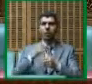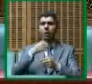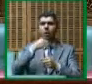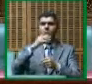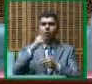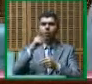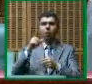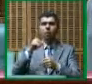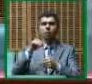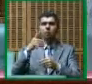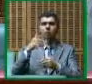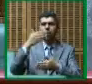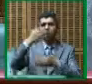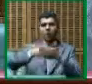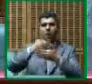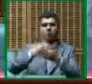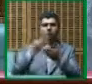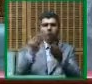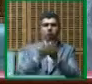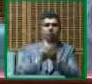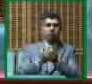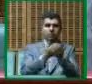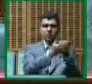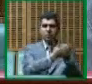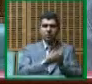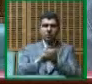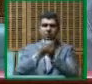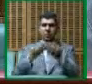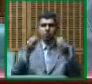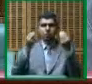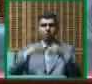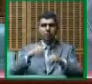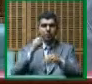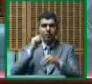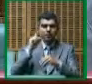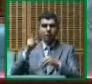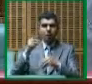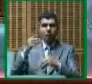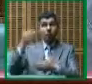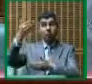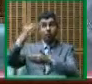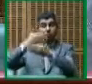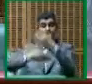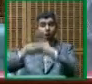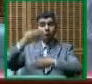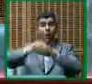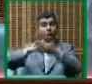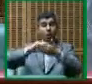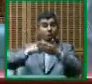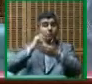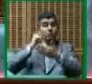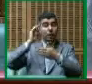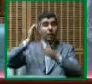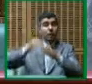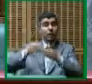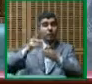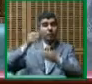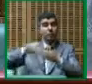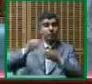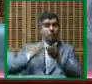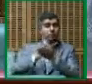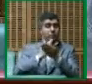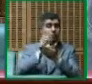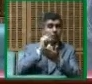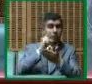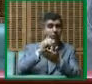أسباب النتائج السلبية، وأيضا حول مدى استفادة بلادنا من هذه الاتفاقيات، وكذلك مدى